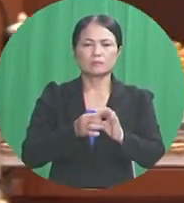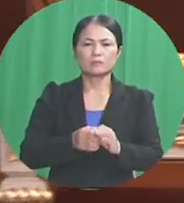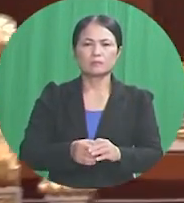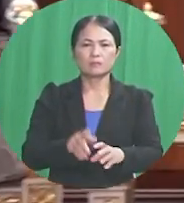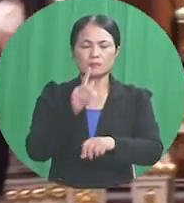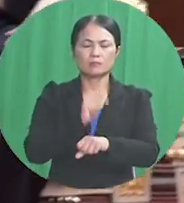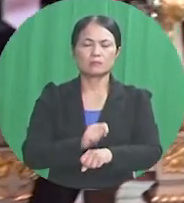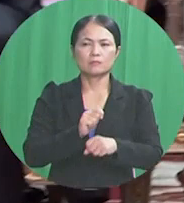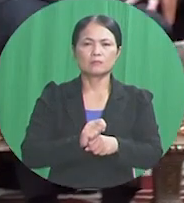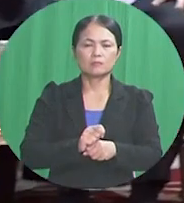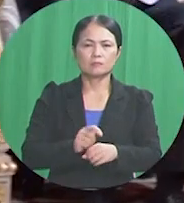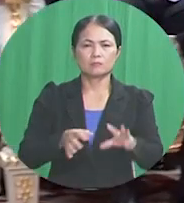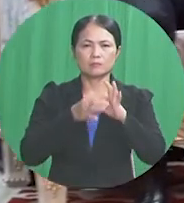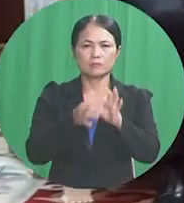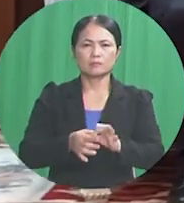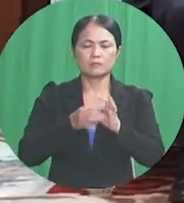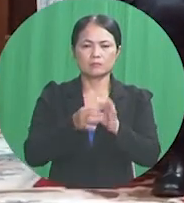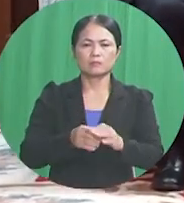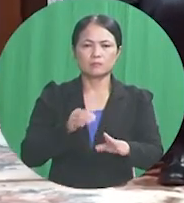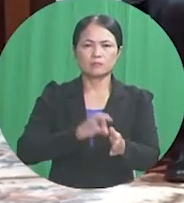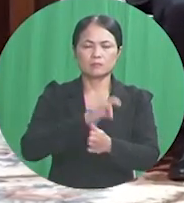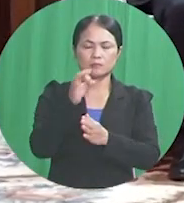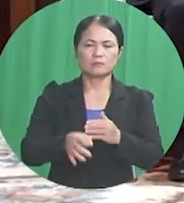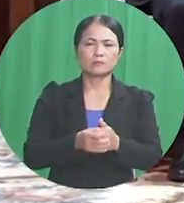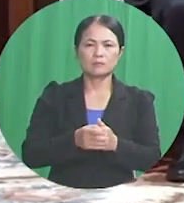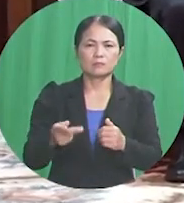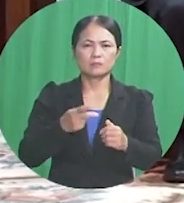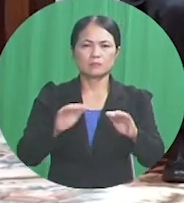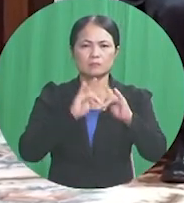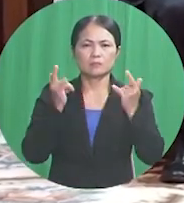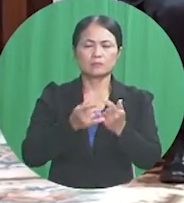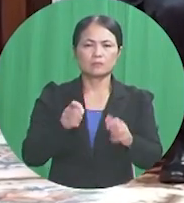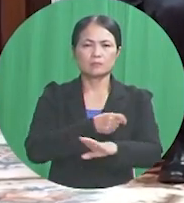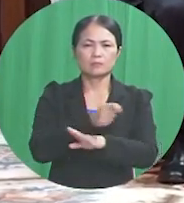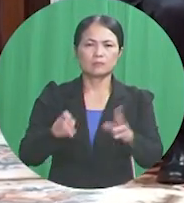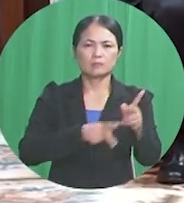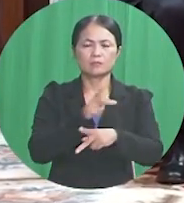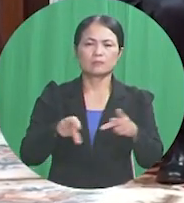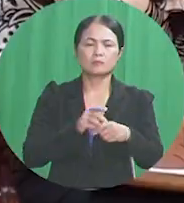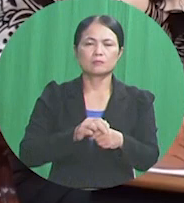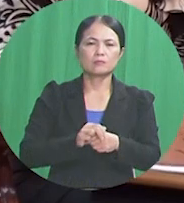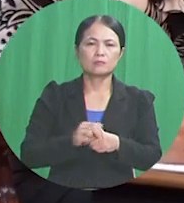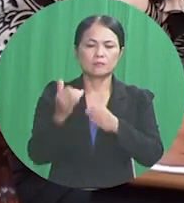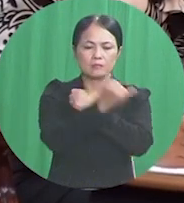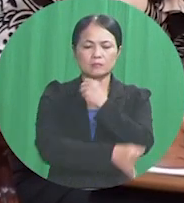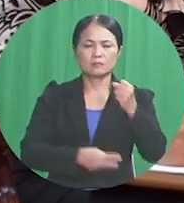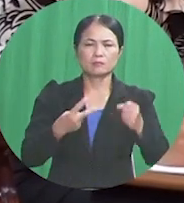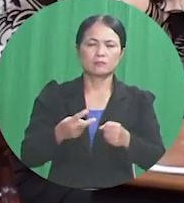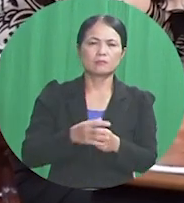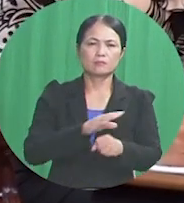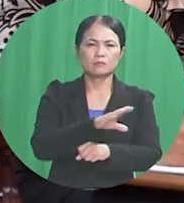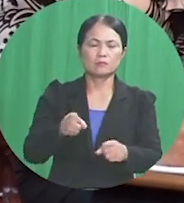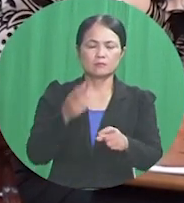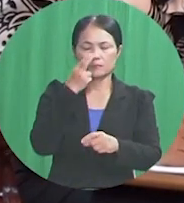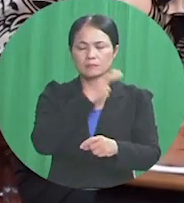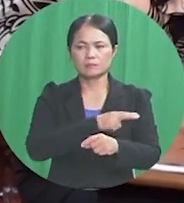ពៃណីនិងកិច្ចសហប្រតិបត្តិការលើគ្រប់វិស័យរវាងបករដ្ឋនិងប្រជាជននៃប្រទេសយើងទាំងពីរកម្ពុជា